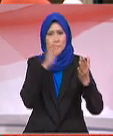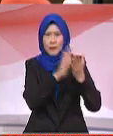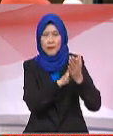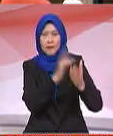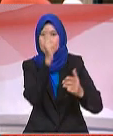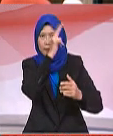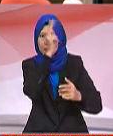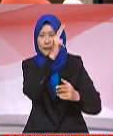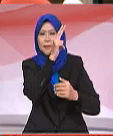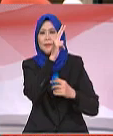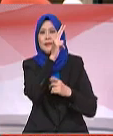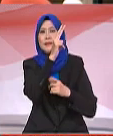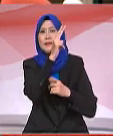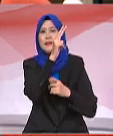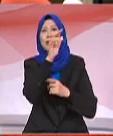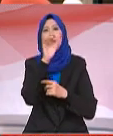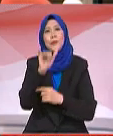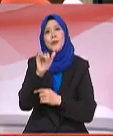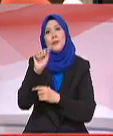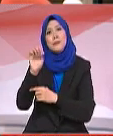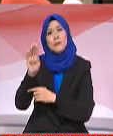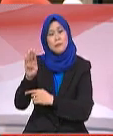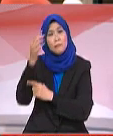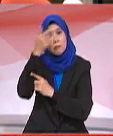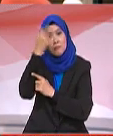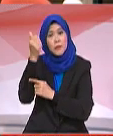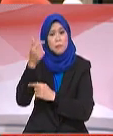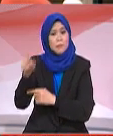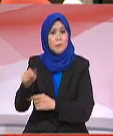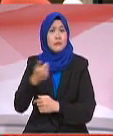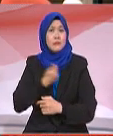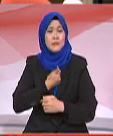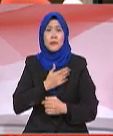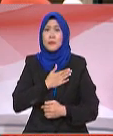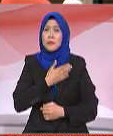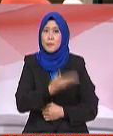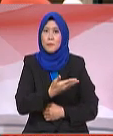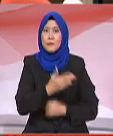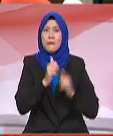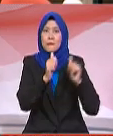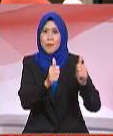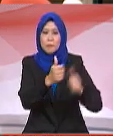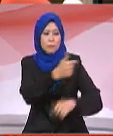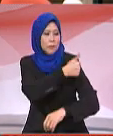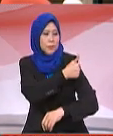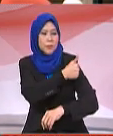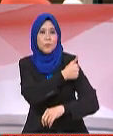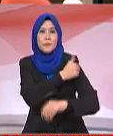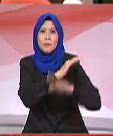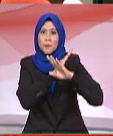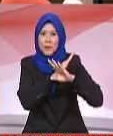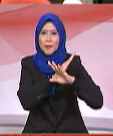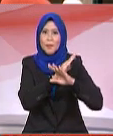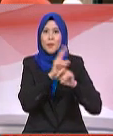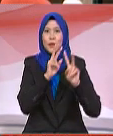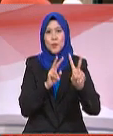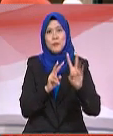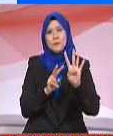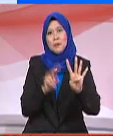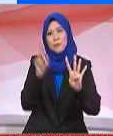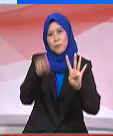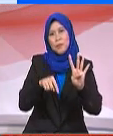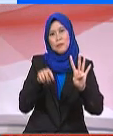pada Yang Amat Berhormat kerana dia sendiri yang sanggup suntikan yang pertama lah pada 24 bulan